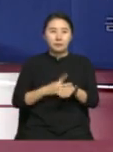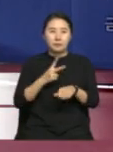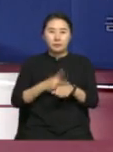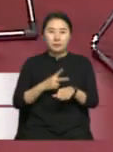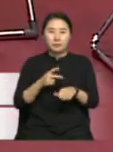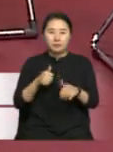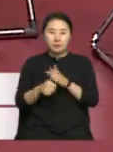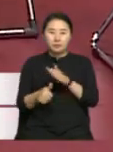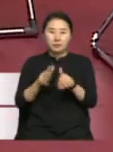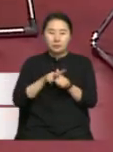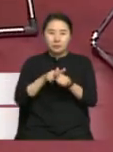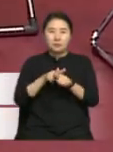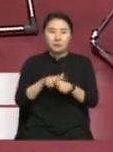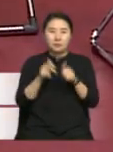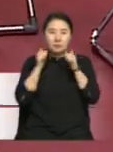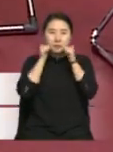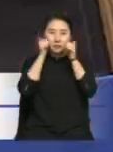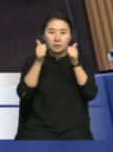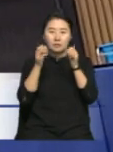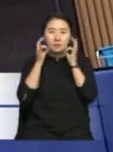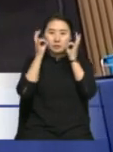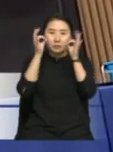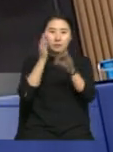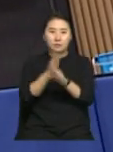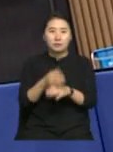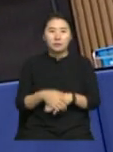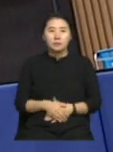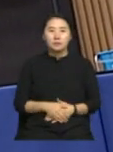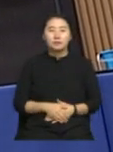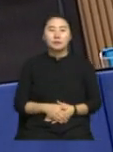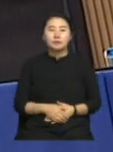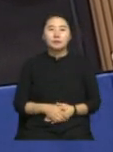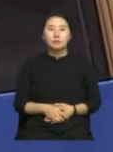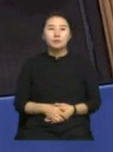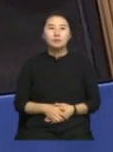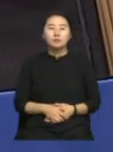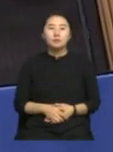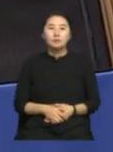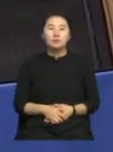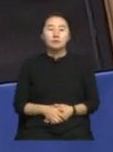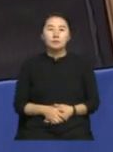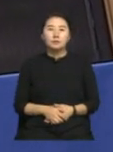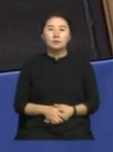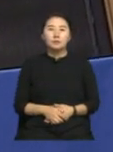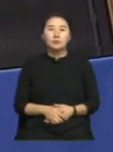선수들은 막판 당금질에 여념이 없습니다. 딜라이브 서울경기 케이블TV 엄종규입니다.